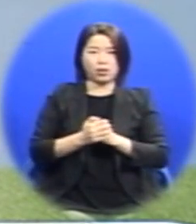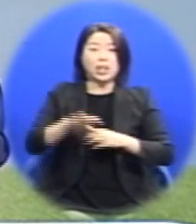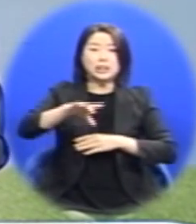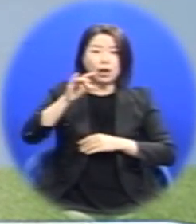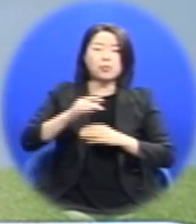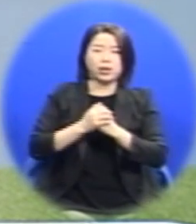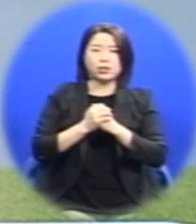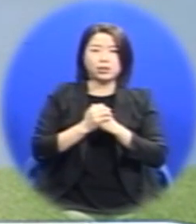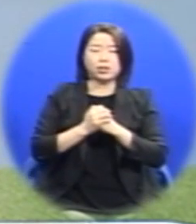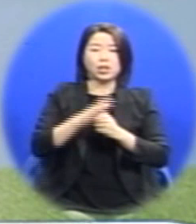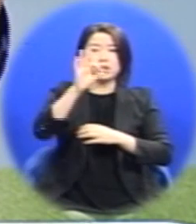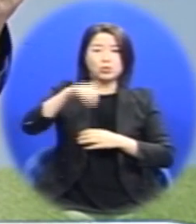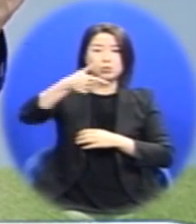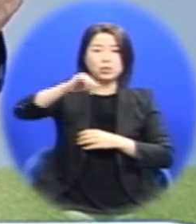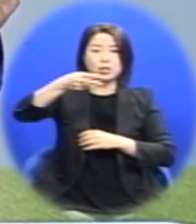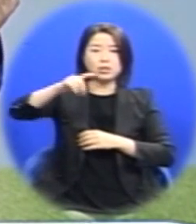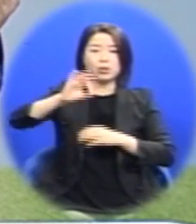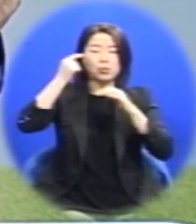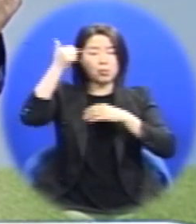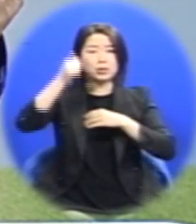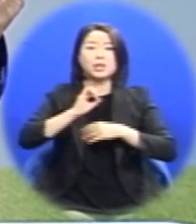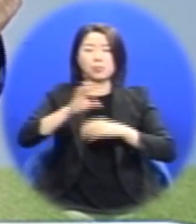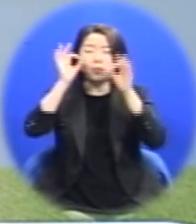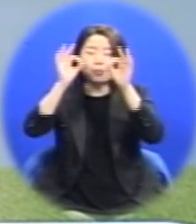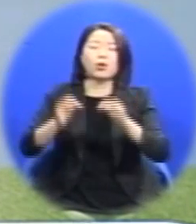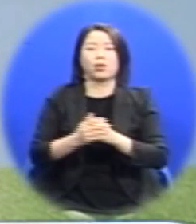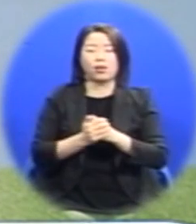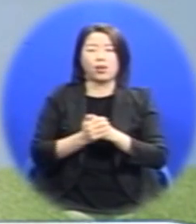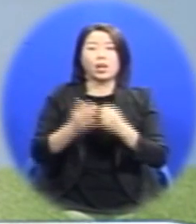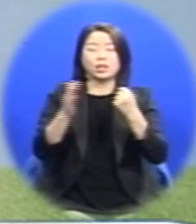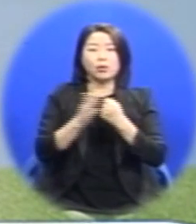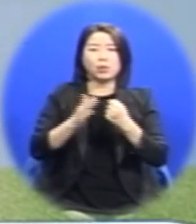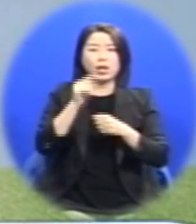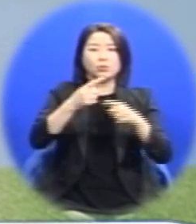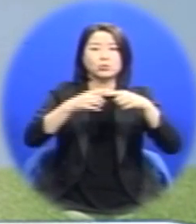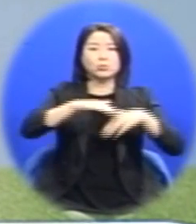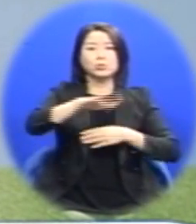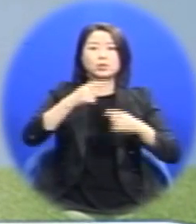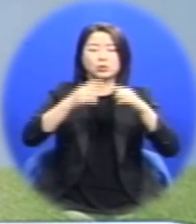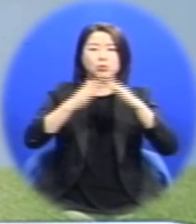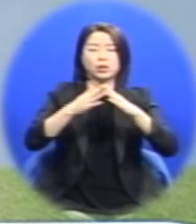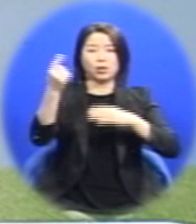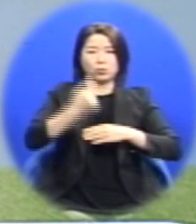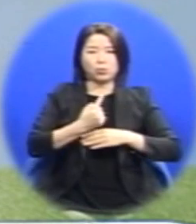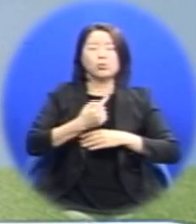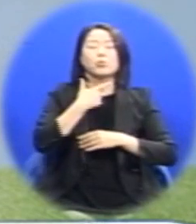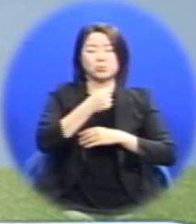처음에는 유기성 목사만 보였대요. 그래서 선한목자교회에 꼭 와보고 싶었다.